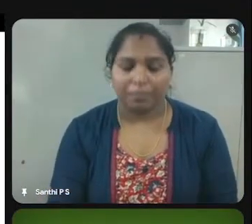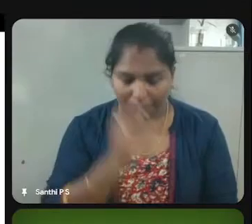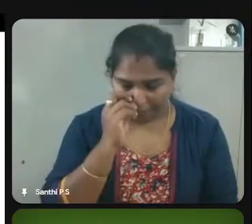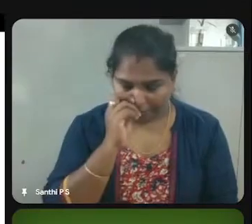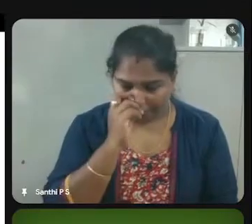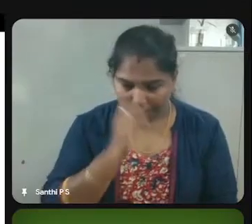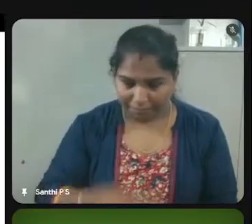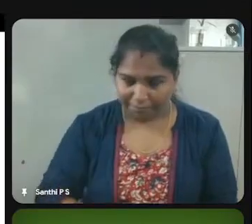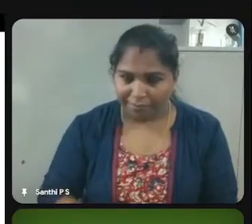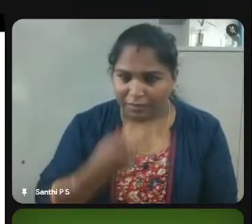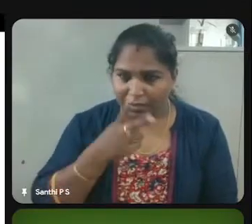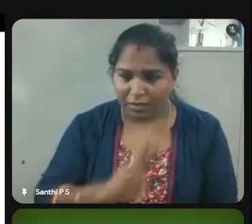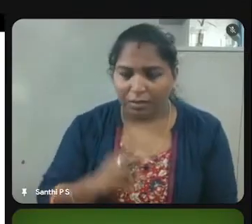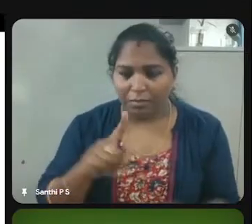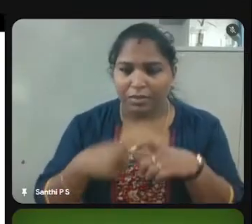ജീന സംസാരിക്കുന്നുണ്ടോ?